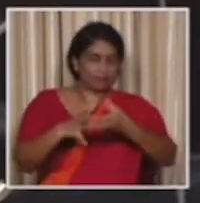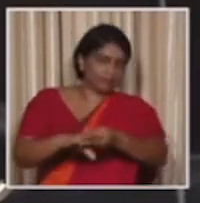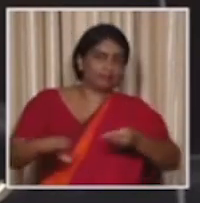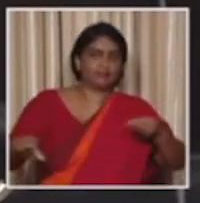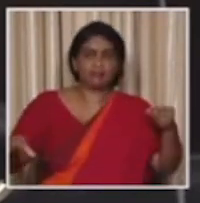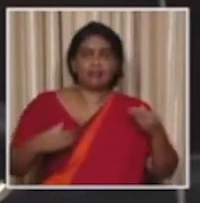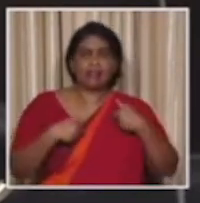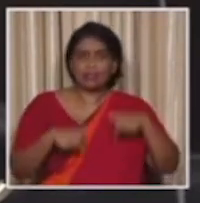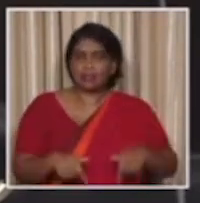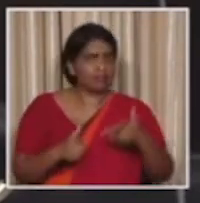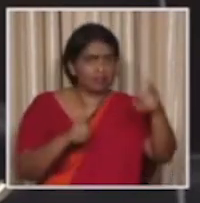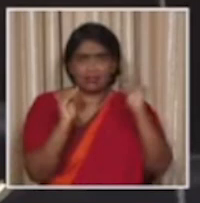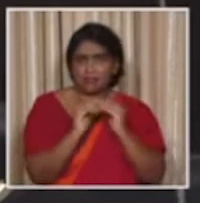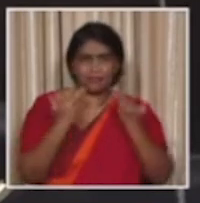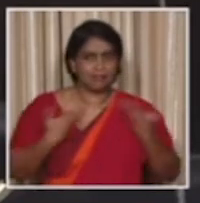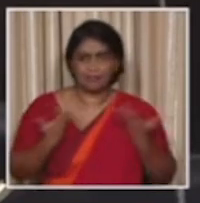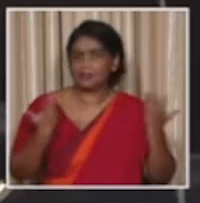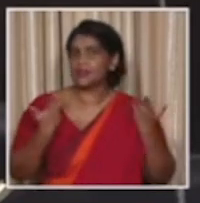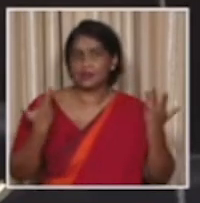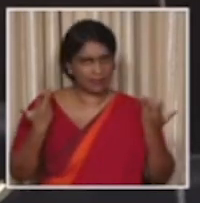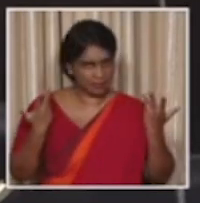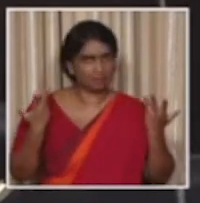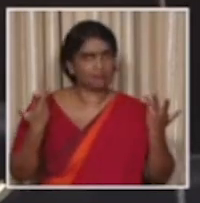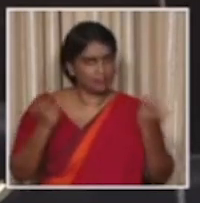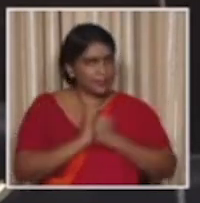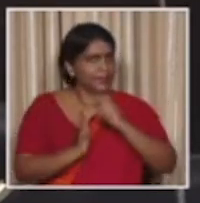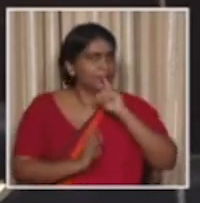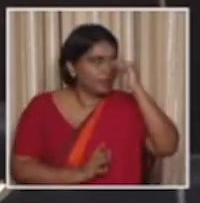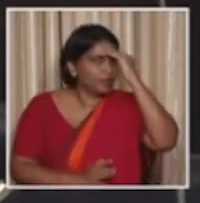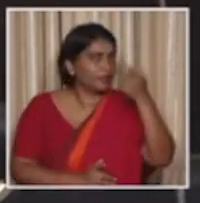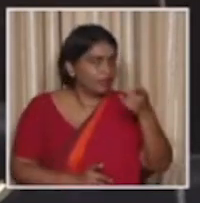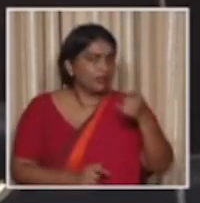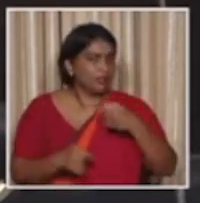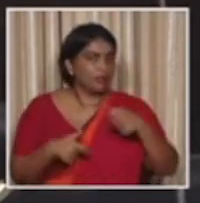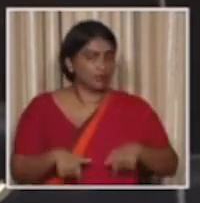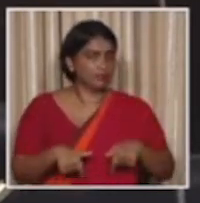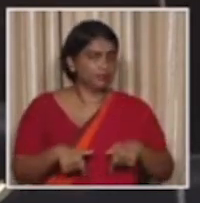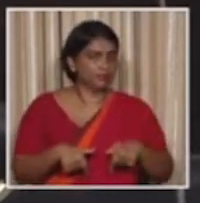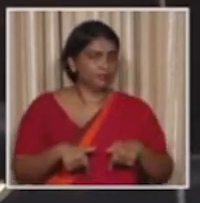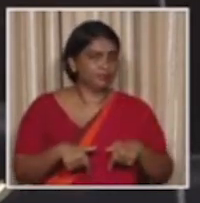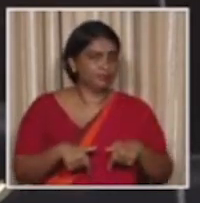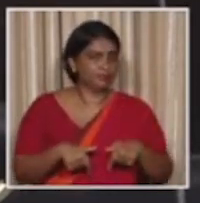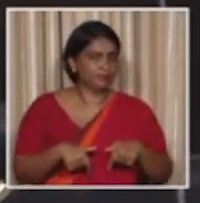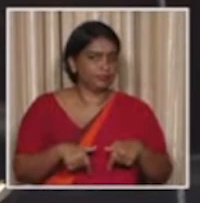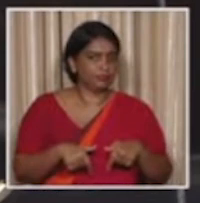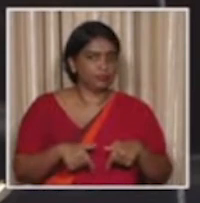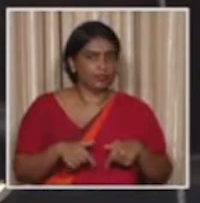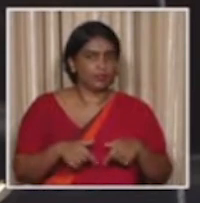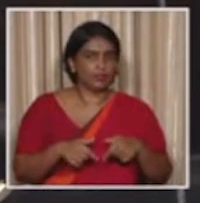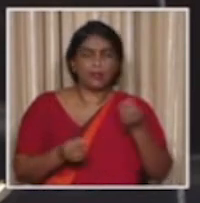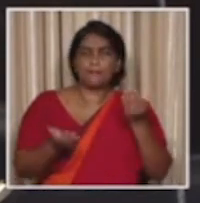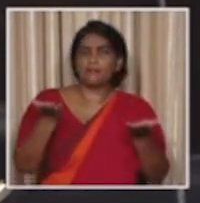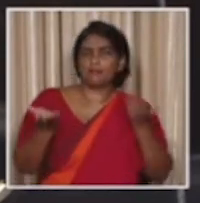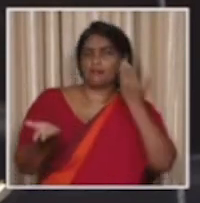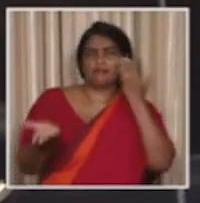ටික. ඉතින් එහෙම කරන්න බැහැනේ ගරු කතානායකතුමා. මොකද අපිට මේක තියෙන්නේ මේ චෙක් ඇන් බැලන්ස් එකක්